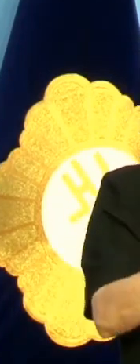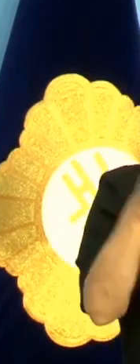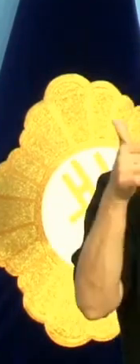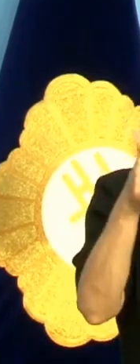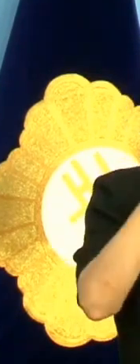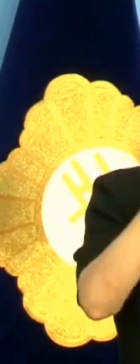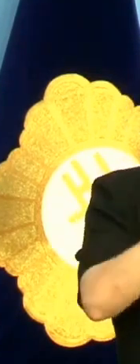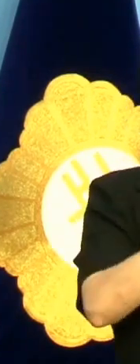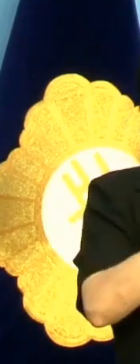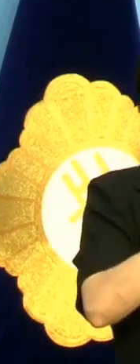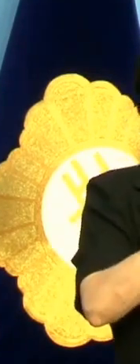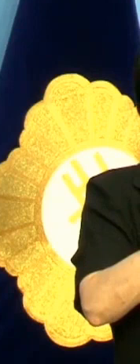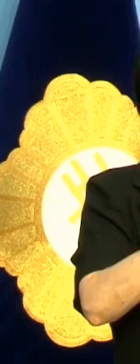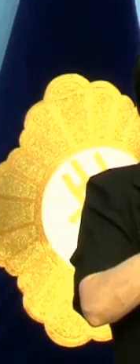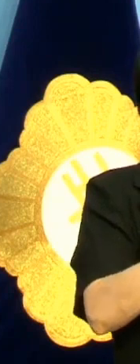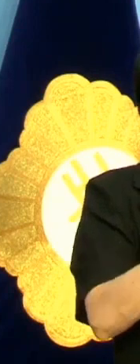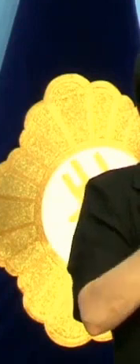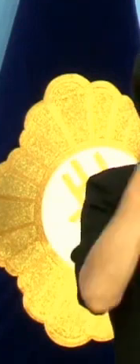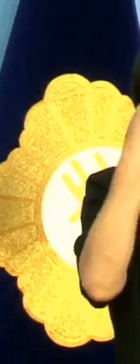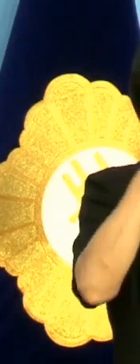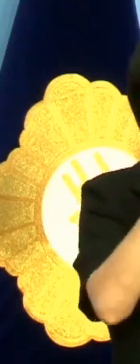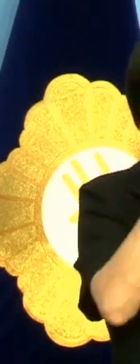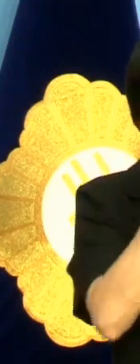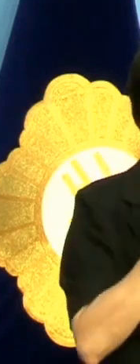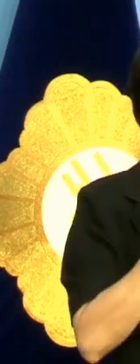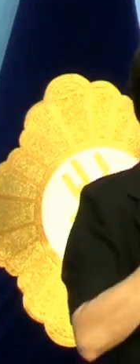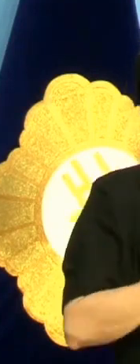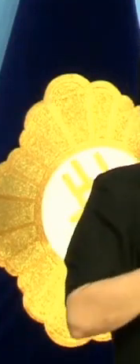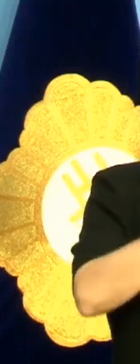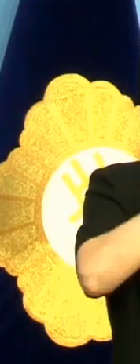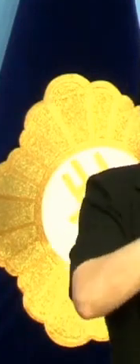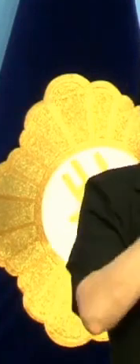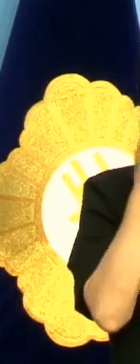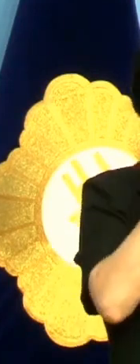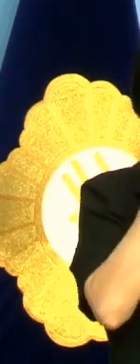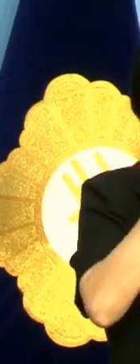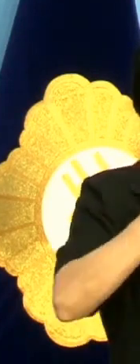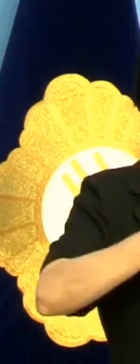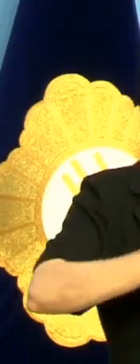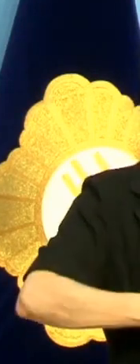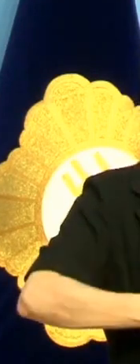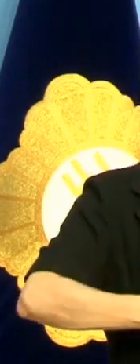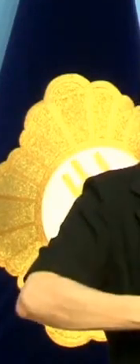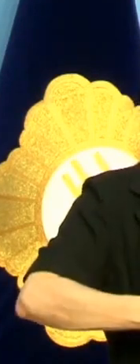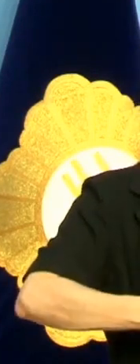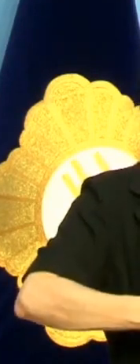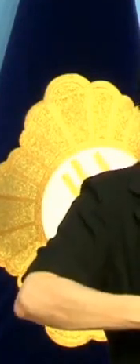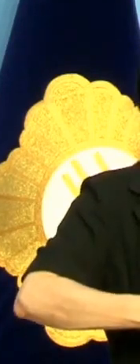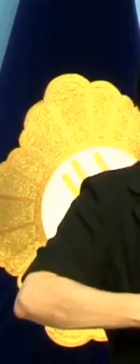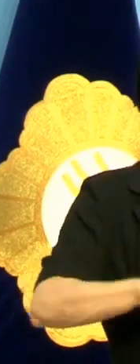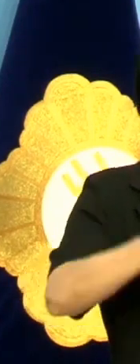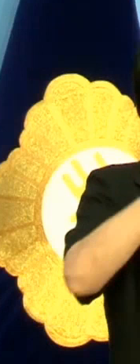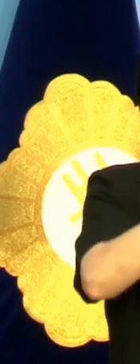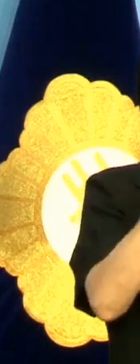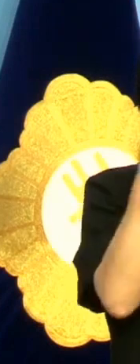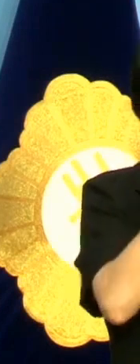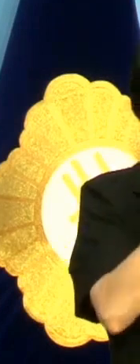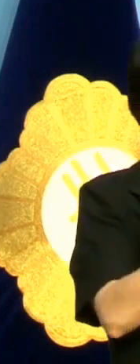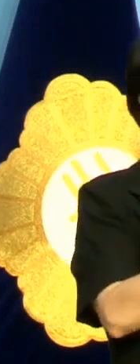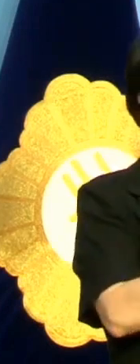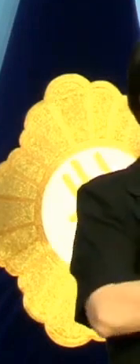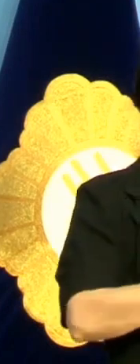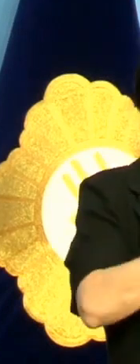고의적 누락 은 몇 미리 조사에서 필요 조치 즉 선관위에서 고발